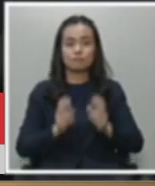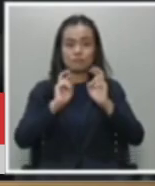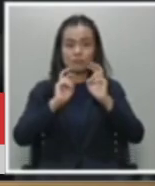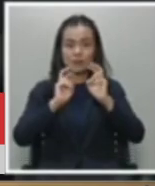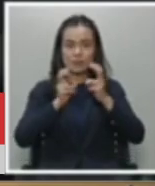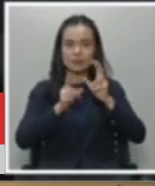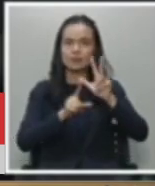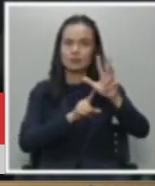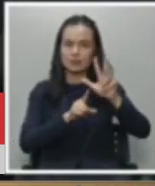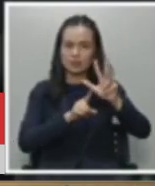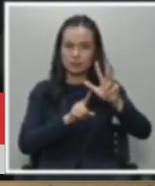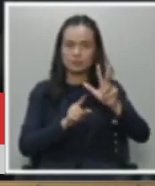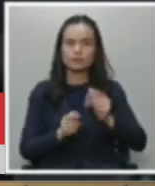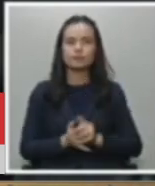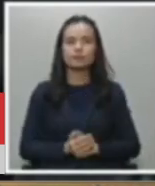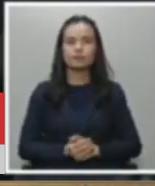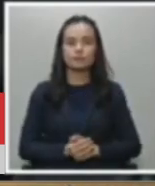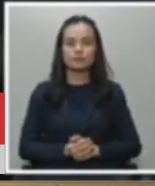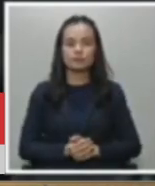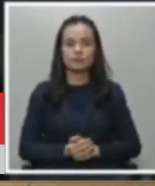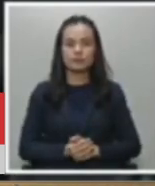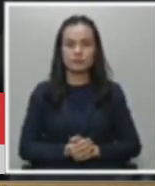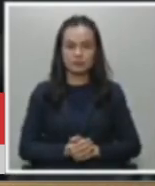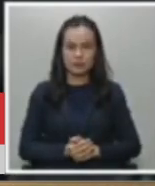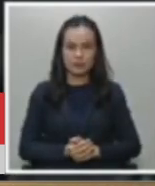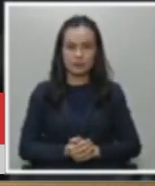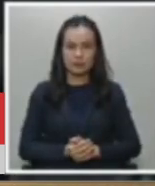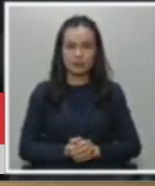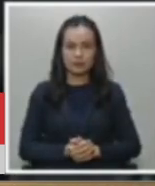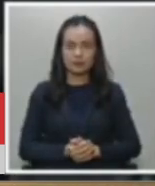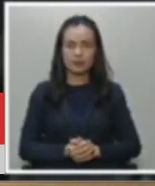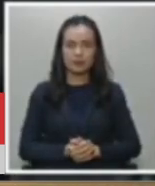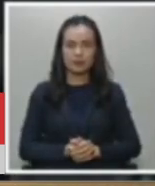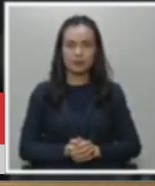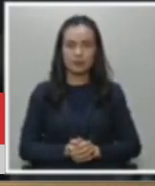3ท่านถามว่า